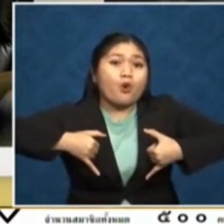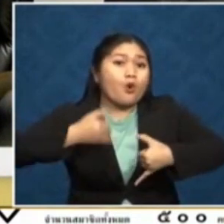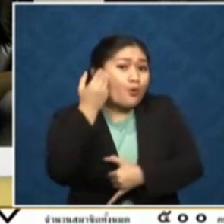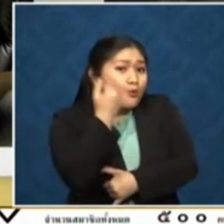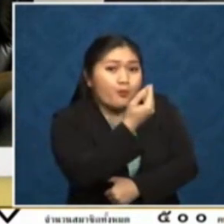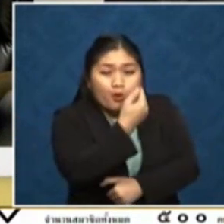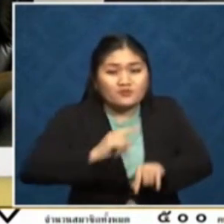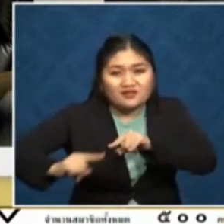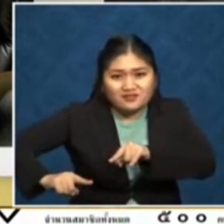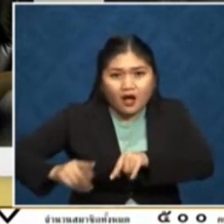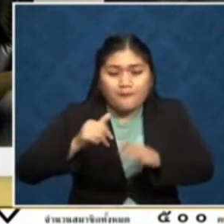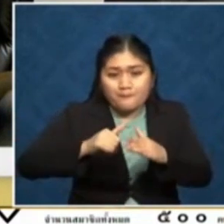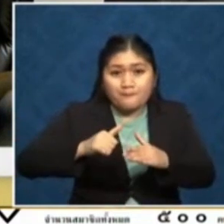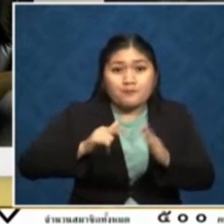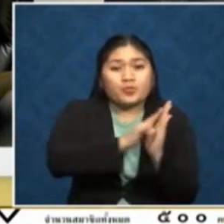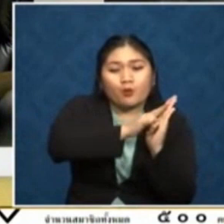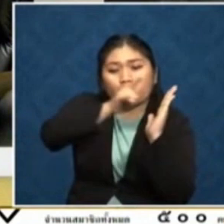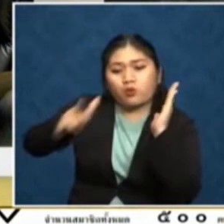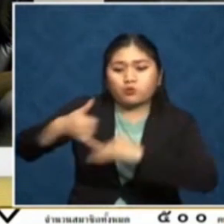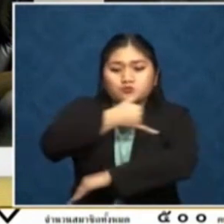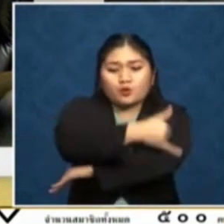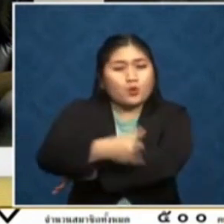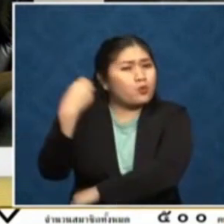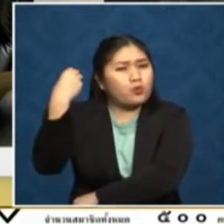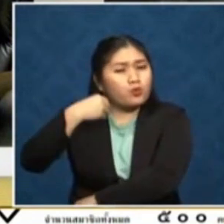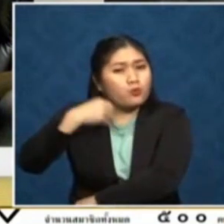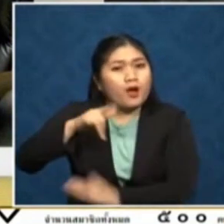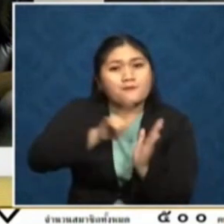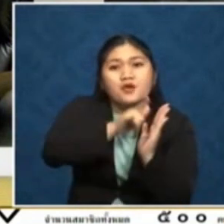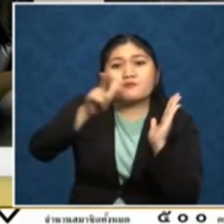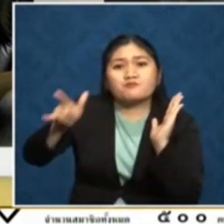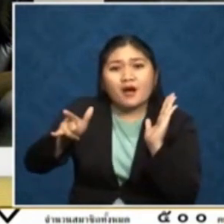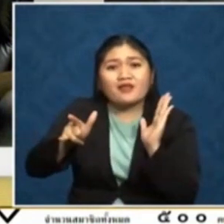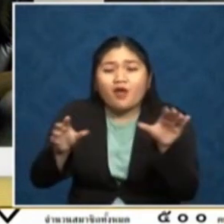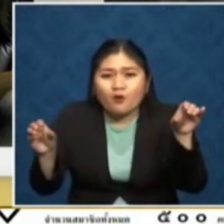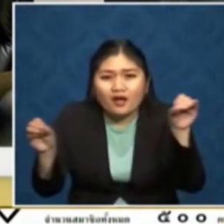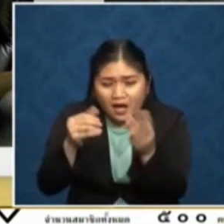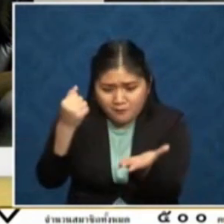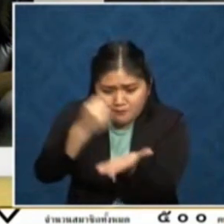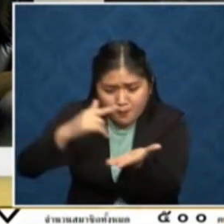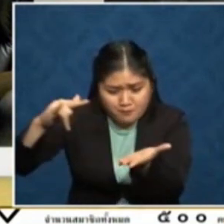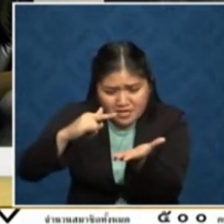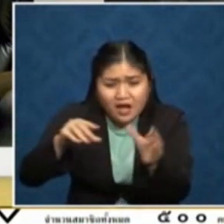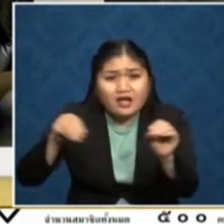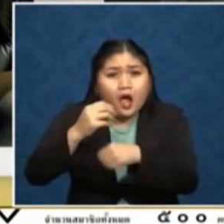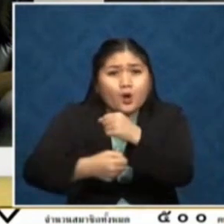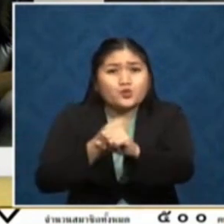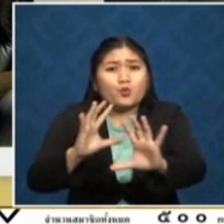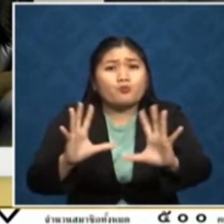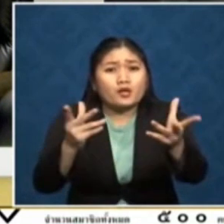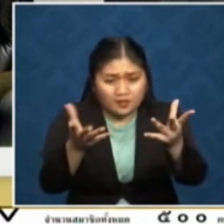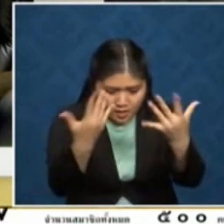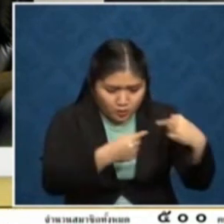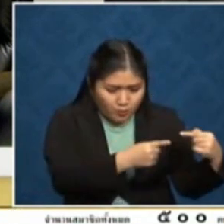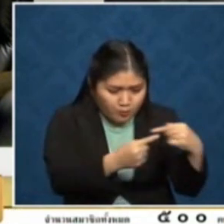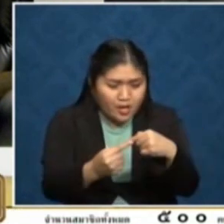นะครับยกตัวอย่างของรายที่1นะครับนักธุรกิจเจ้าของคลินิกเสริมความงามนักธุรกิจรายนี้นะ